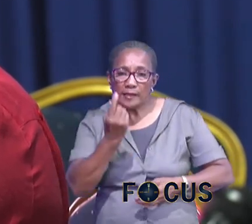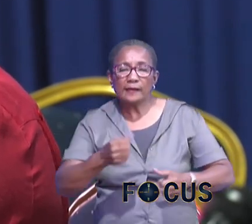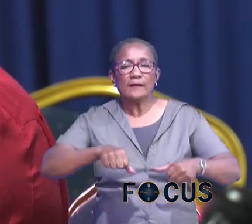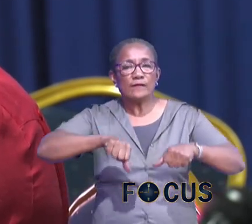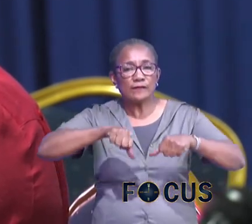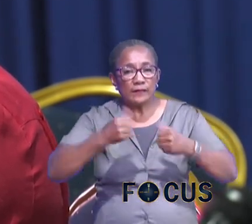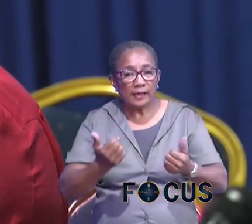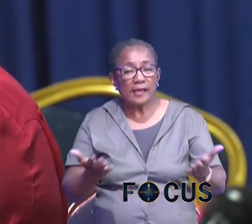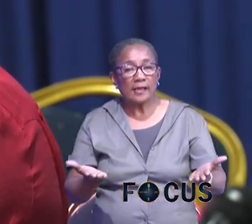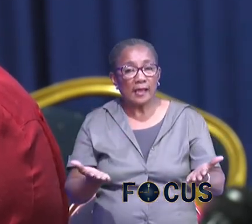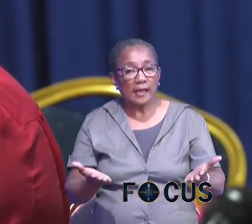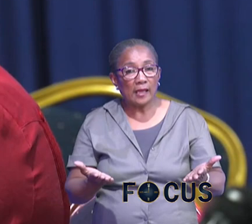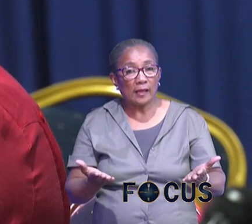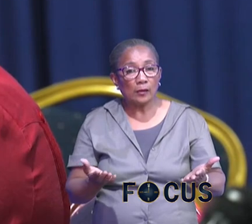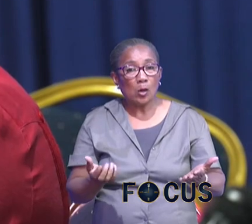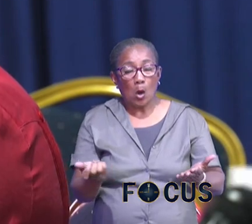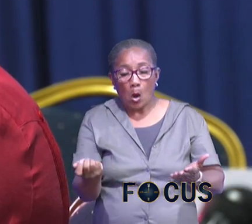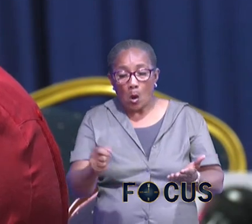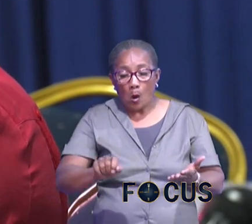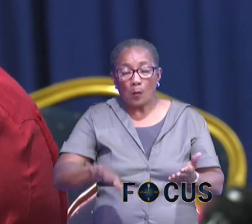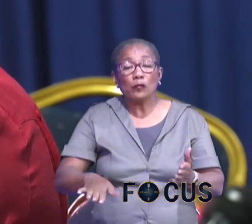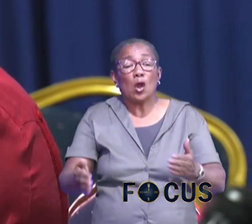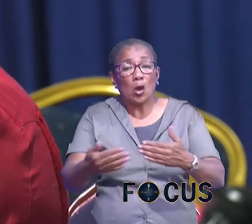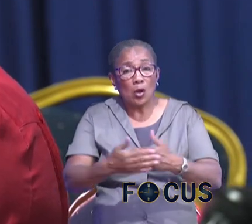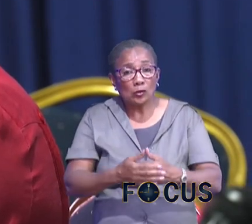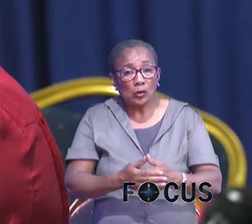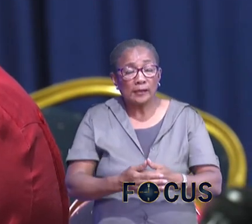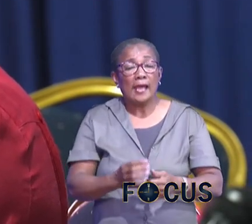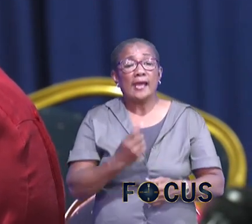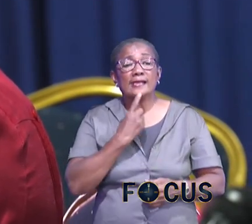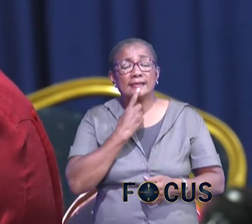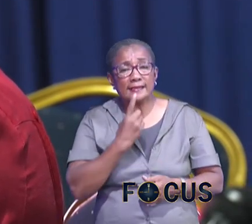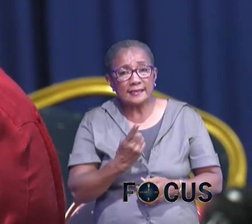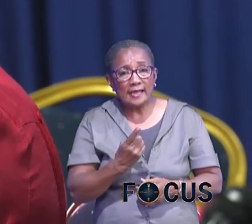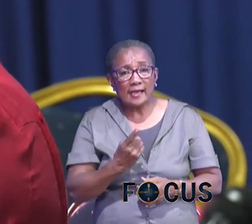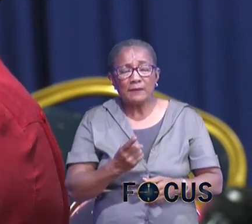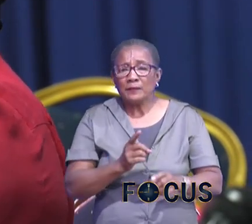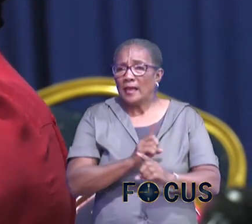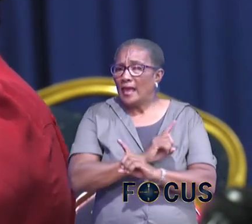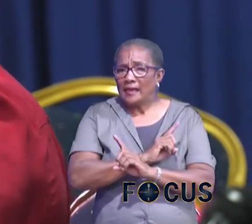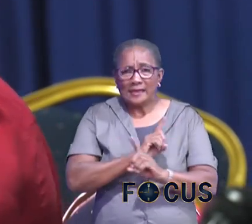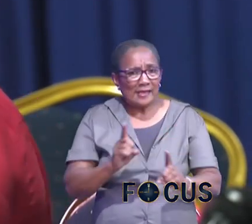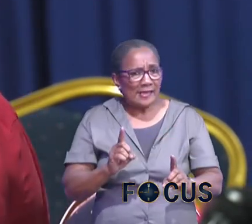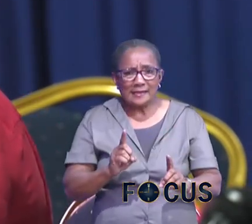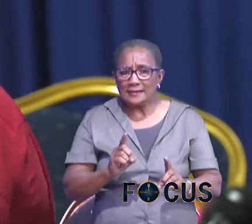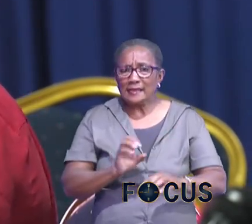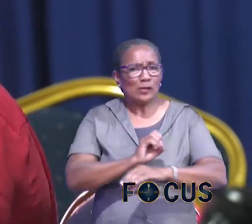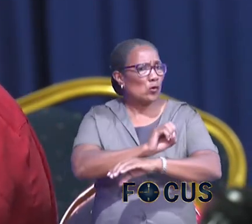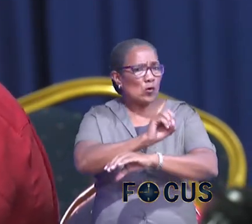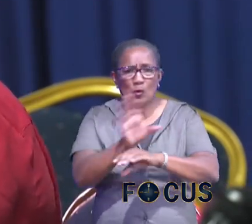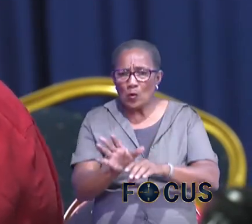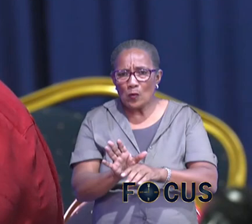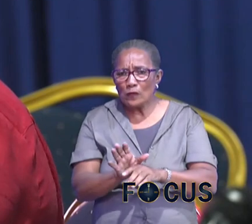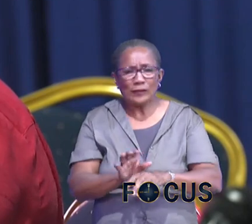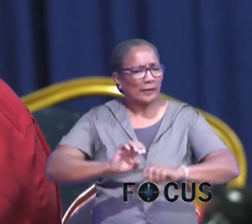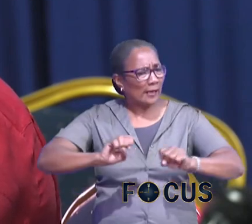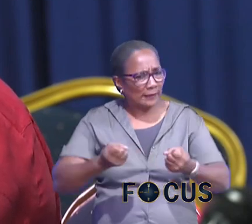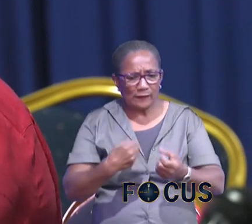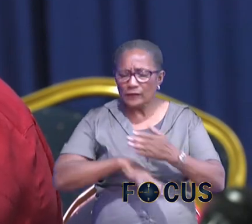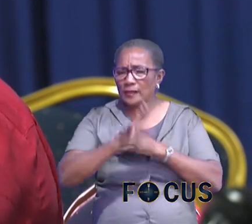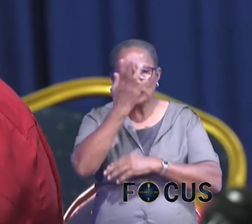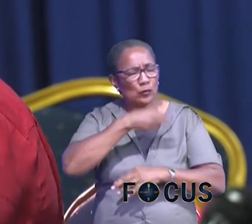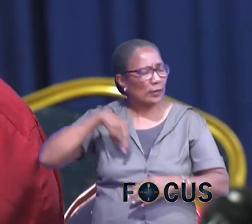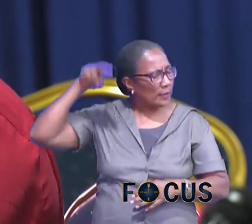in terms of de lockdown. Er is gezegd van, er is geen COVID-actieve hier in Suriname.